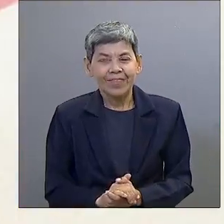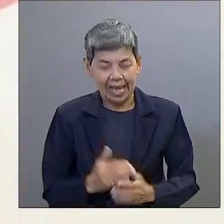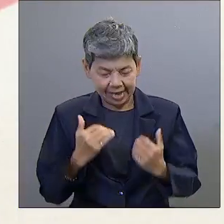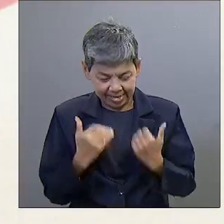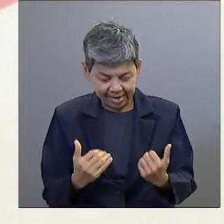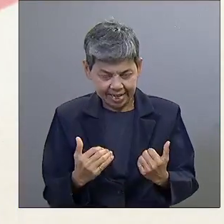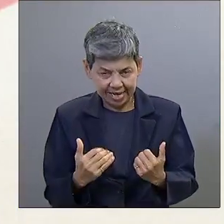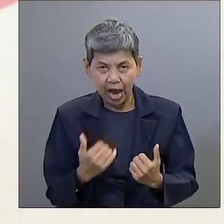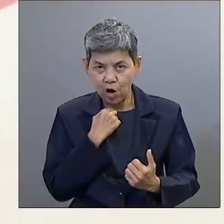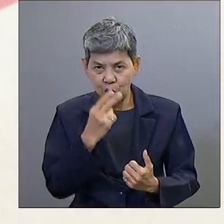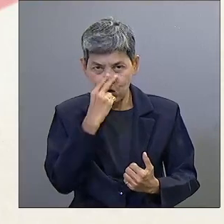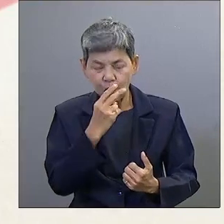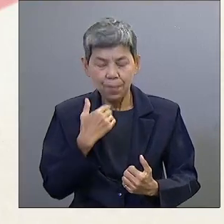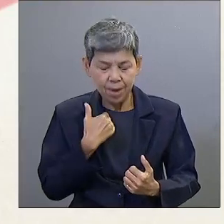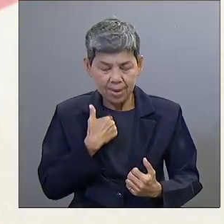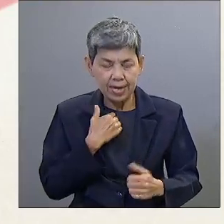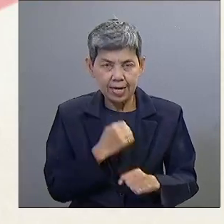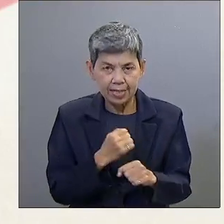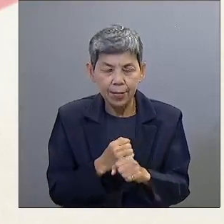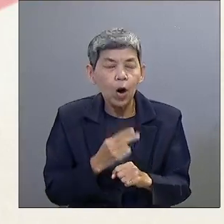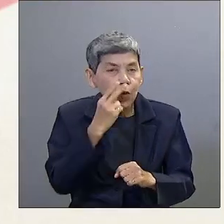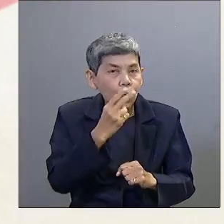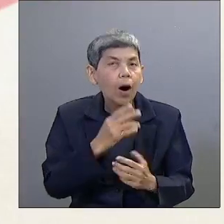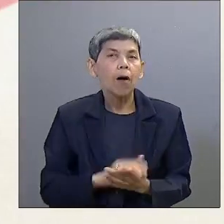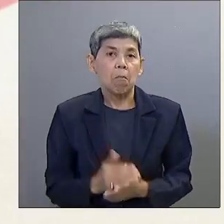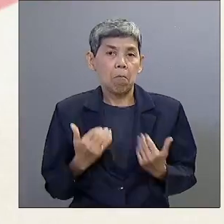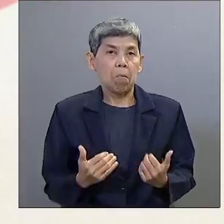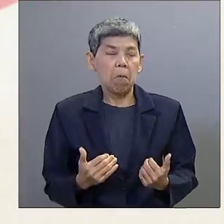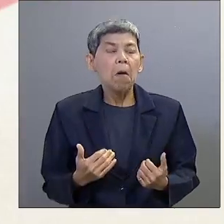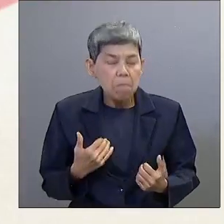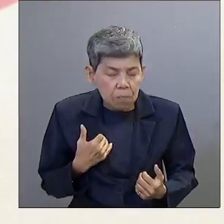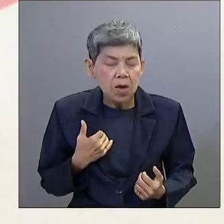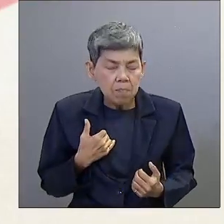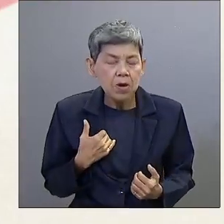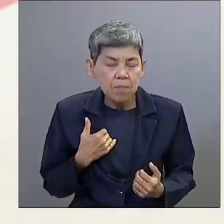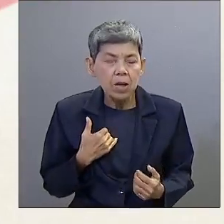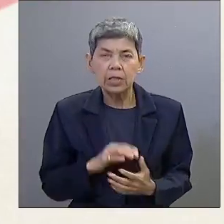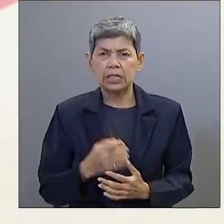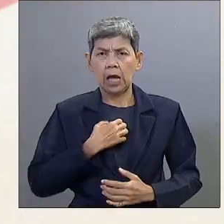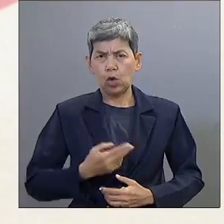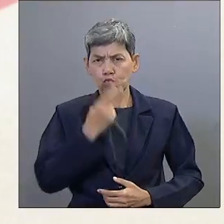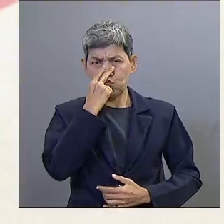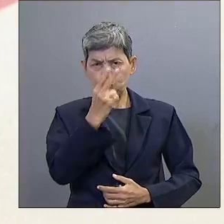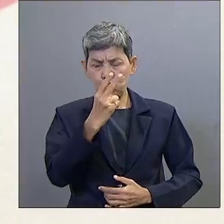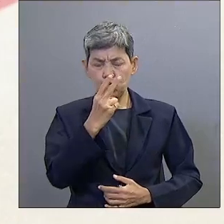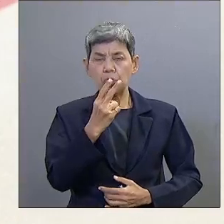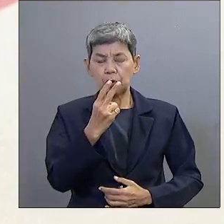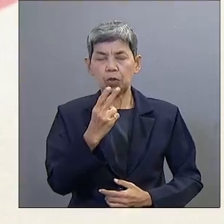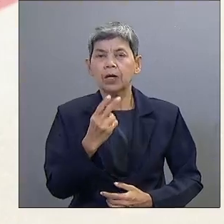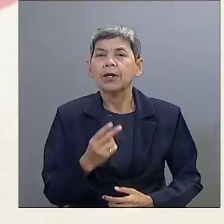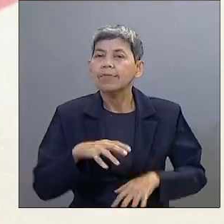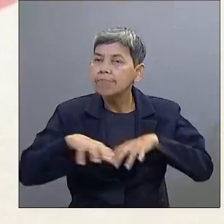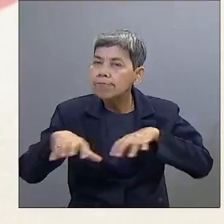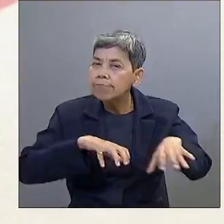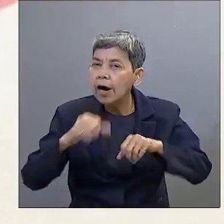ราเก็บภาพมีเห็นบอกว่าเดี๋ยวทีมงานเก็บภาพบรรยากาศวันฮาโลวีนมาให้แต่วันนี้เนี่ยมีอีกหนึ่งเทศกาลที่อยากให้คุณผู้ชมได้เห็นภาพบรรยากาศกันนะ